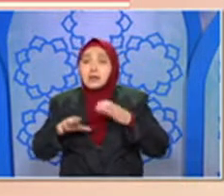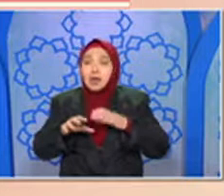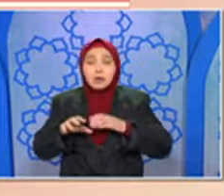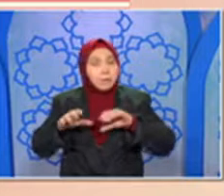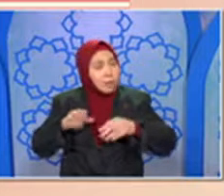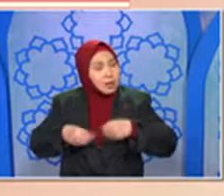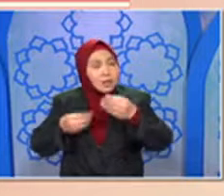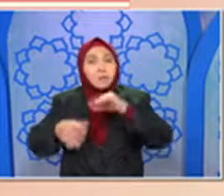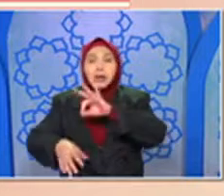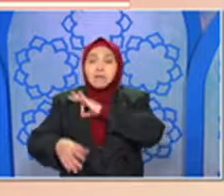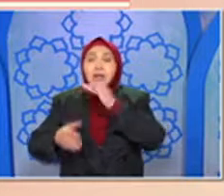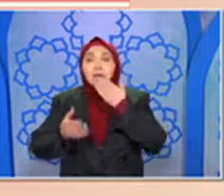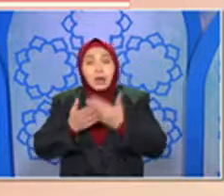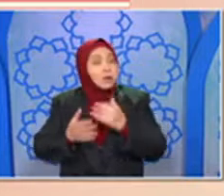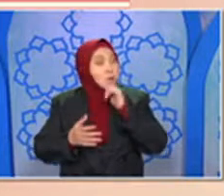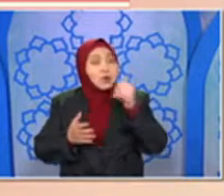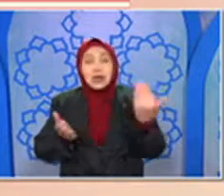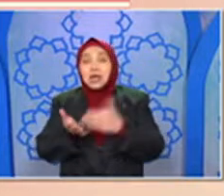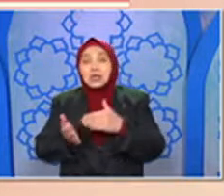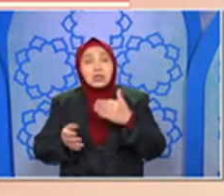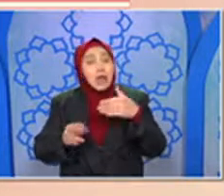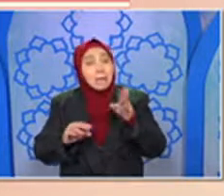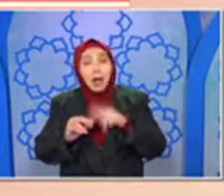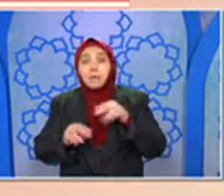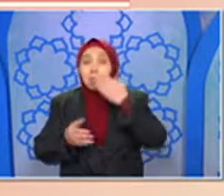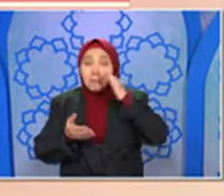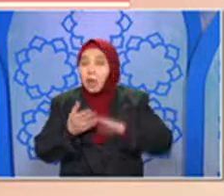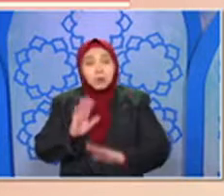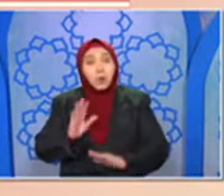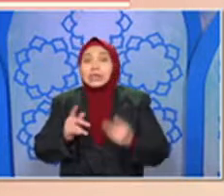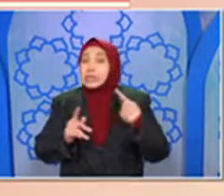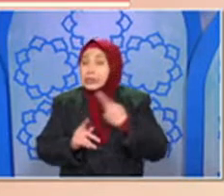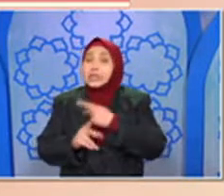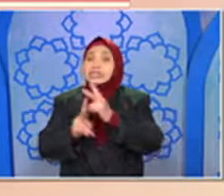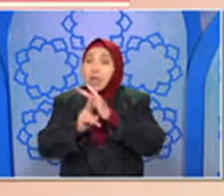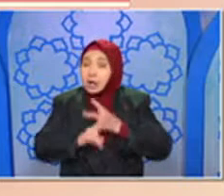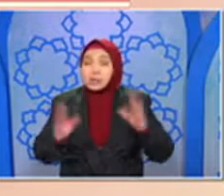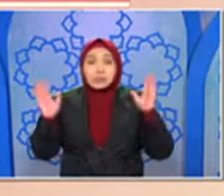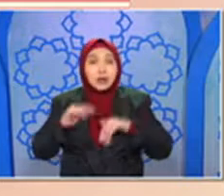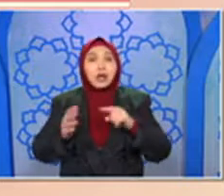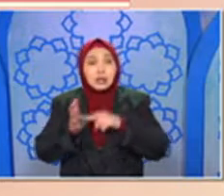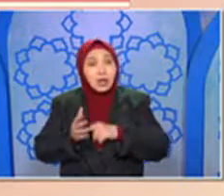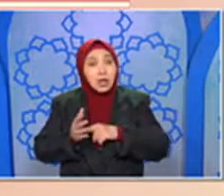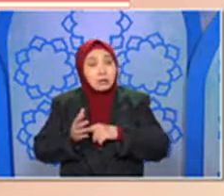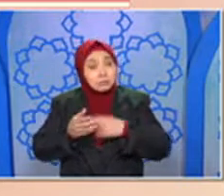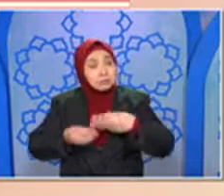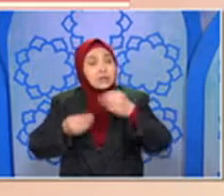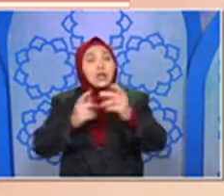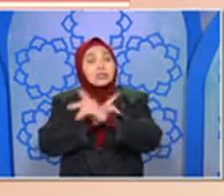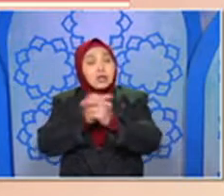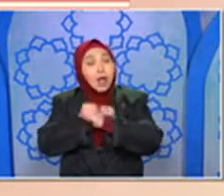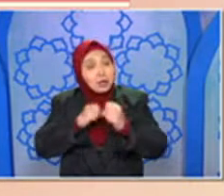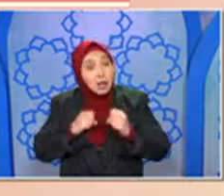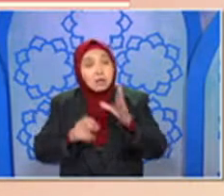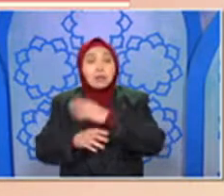manfaat yang baik, bukannya makin buruk. Yang kedua, kita jaga solat, kerana ini akan mengundang kasih sayang dan membina